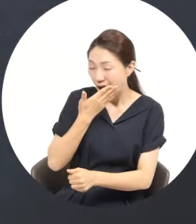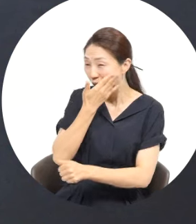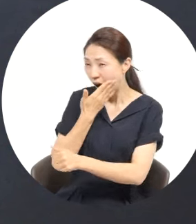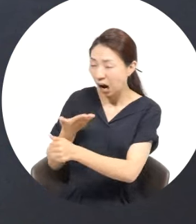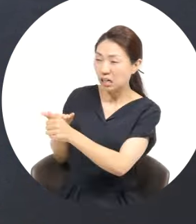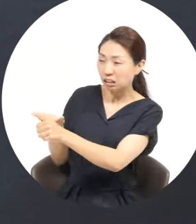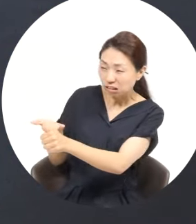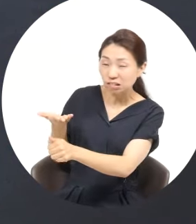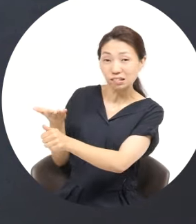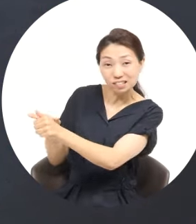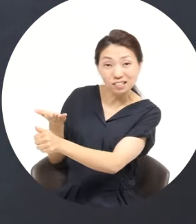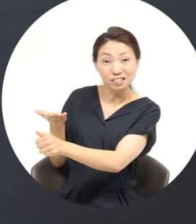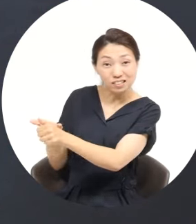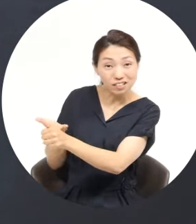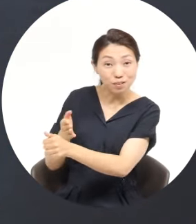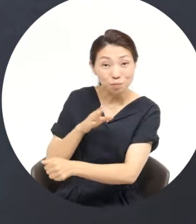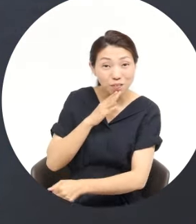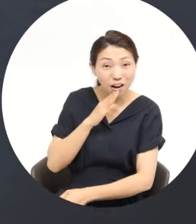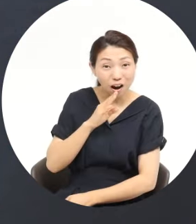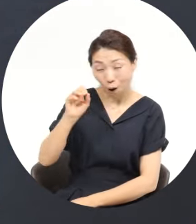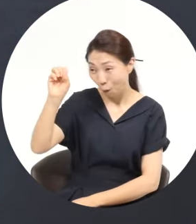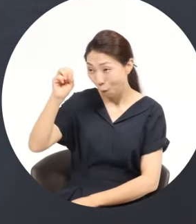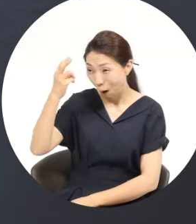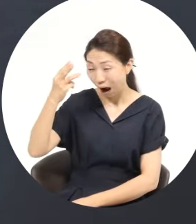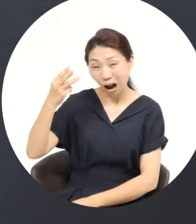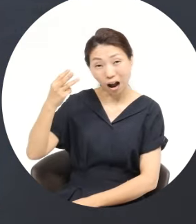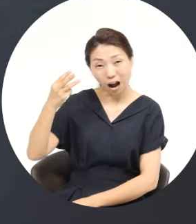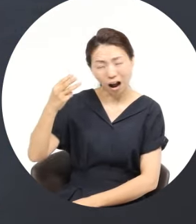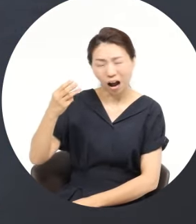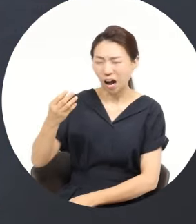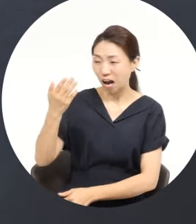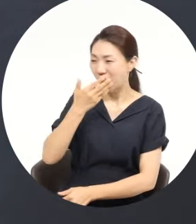막 온갖 보약을 해먹이고 이러잖아요